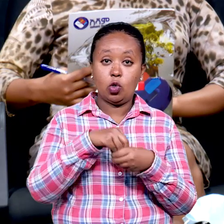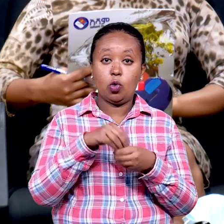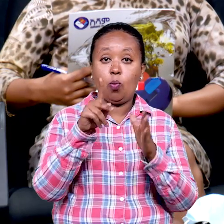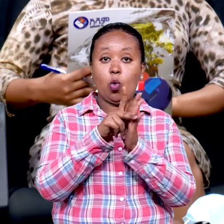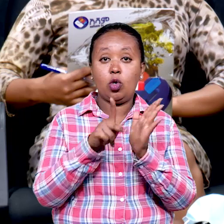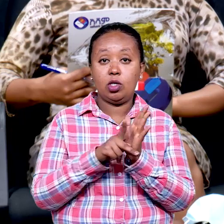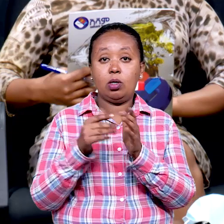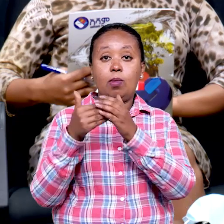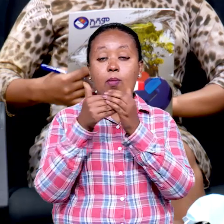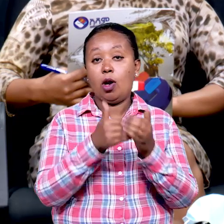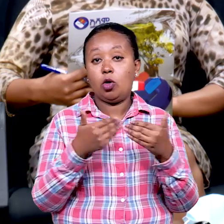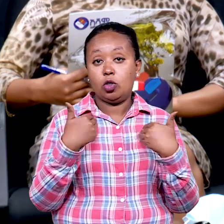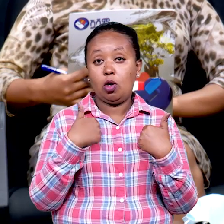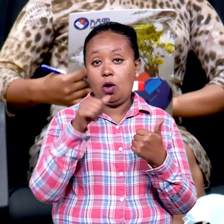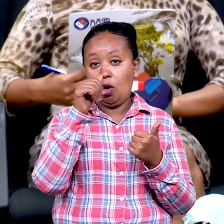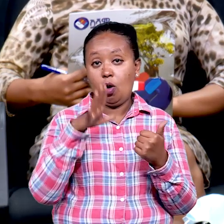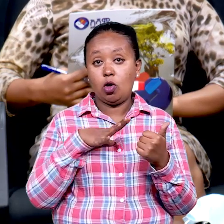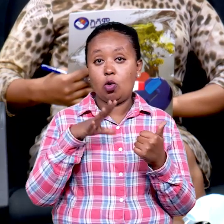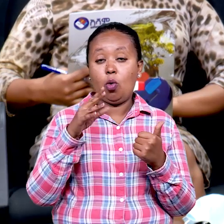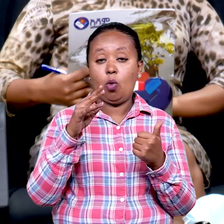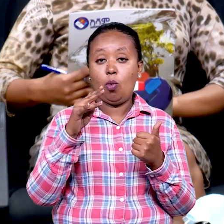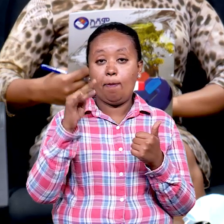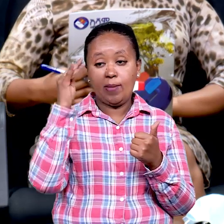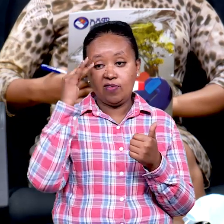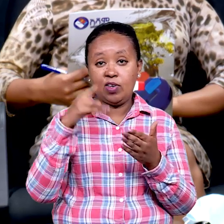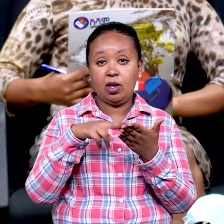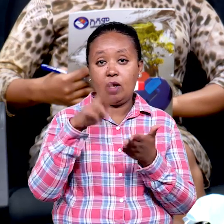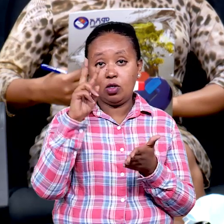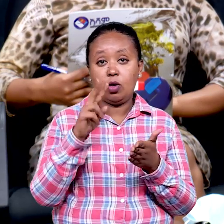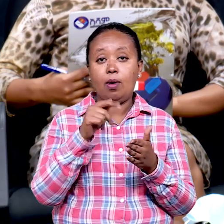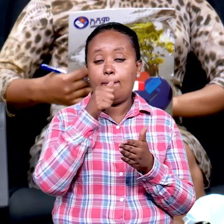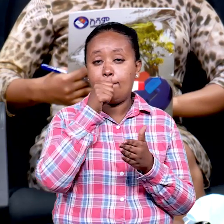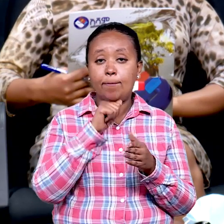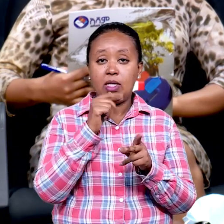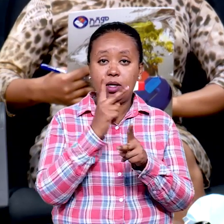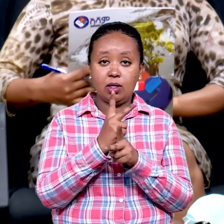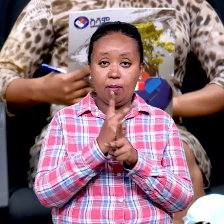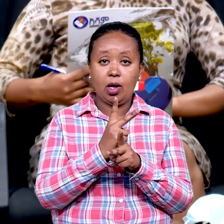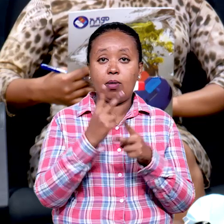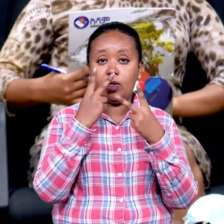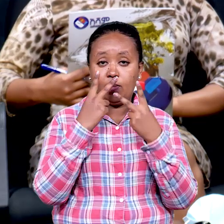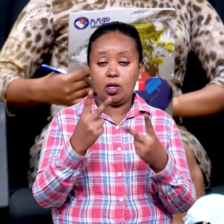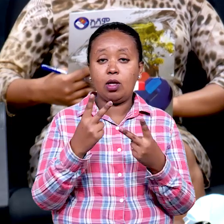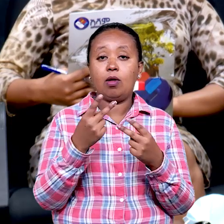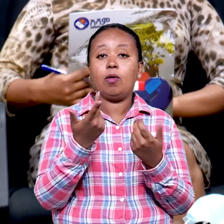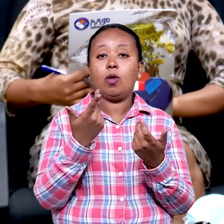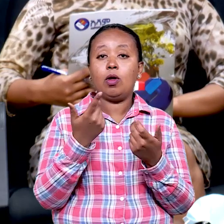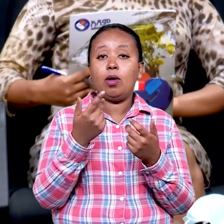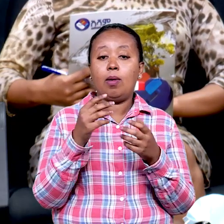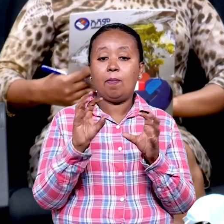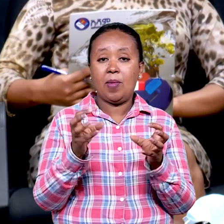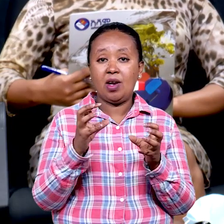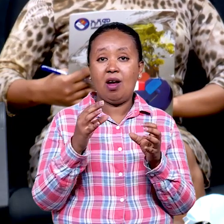የውስጥ ፖሊሲዎች፣ መመሪያዎች አሉ። ቅድም አቶ መስዑድ እንዳለው ሚስጥር ጠባቂነትን በተመለከተ፣ ሚዲያ